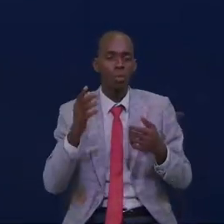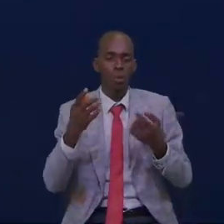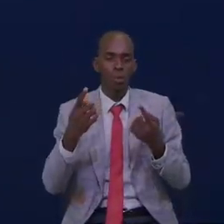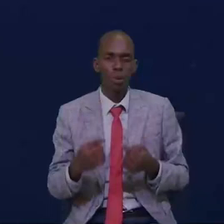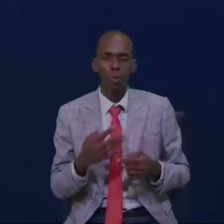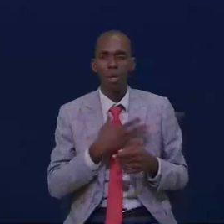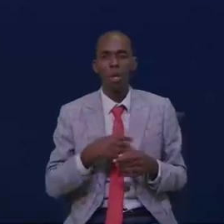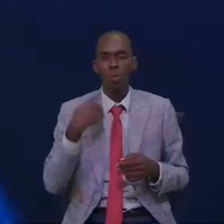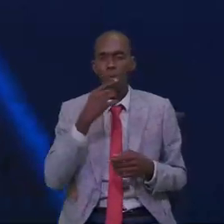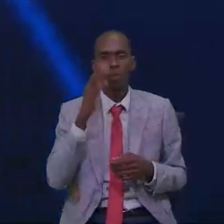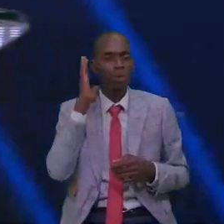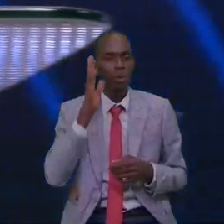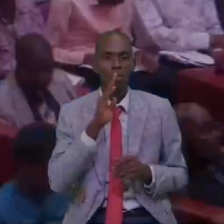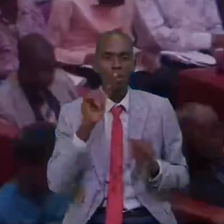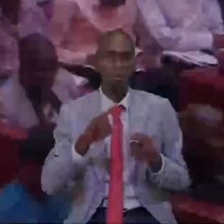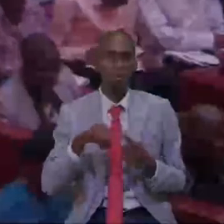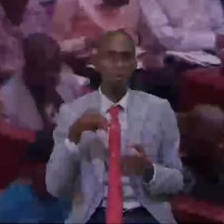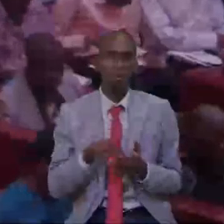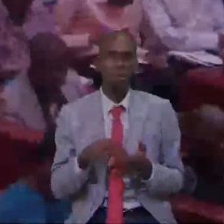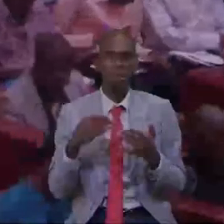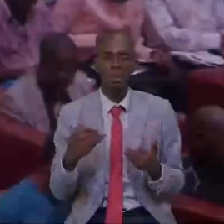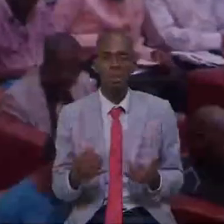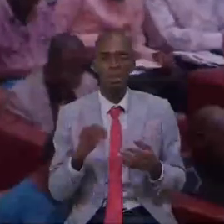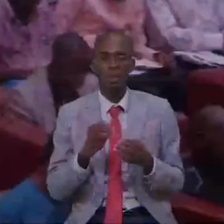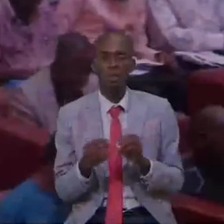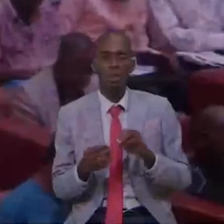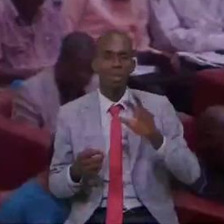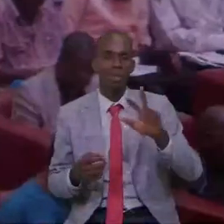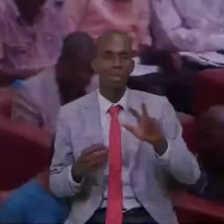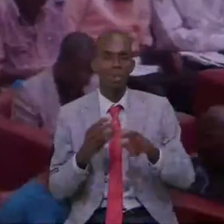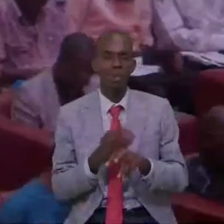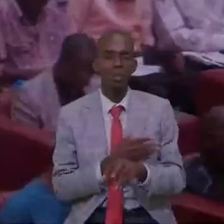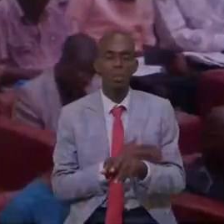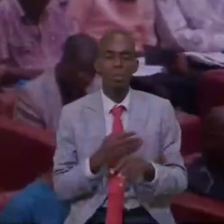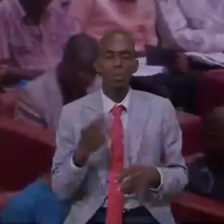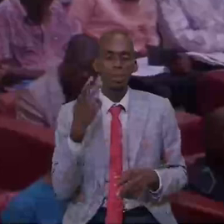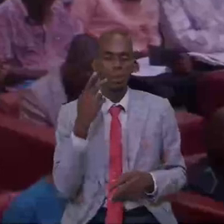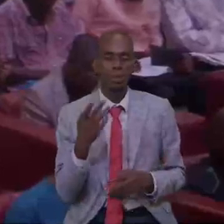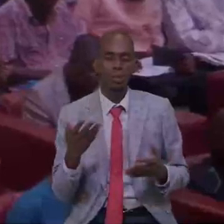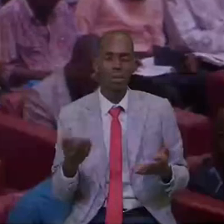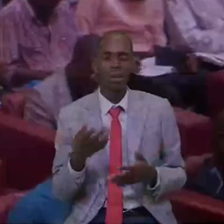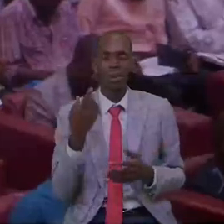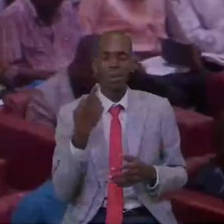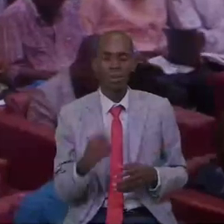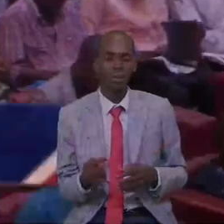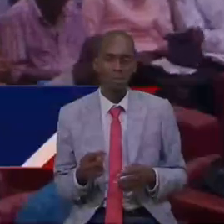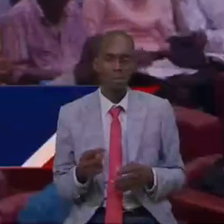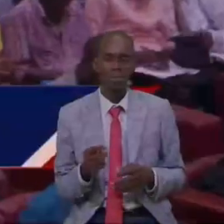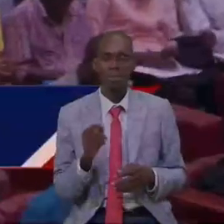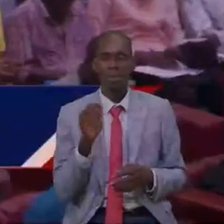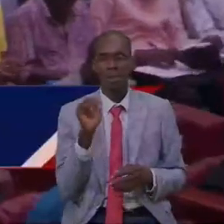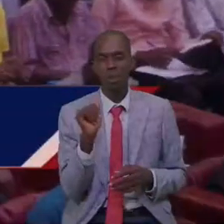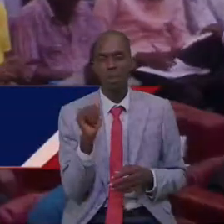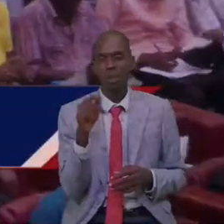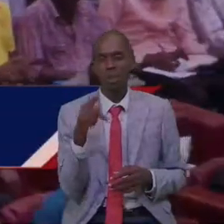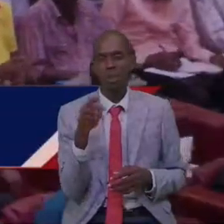Car le jour de sa gloire viendra, et qui peut le supporter? Numéro 3 ici, nous allons voir le jour d'appel